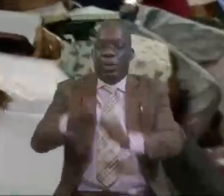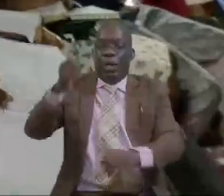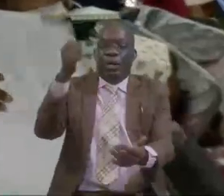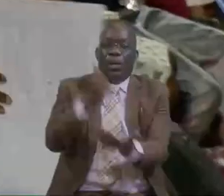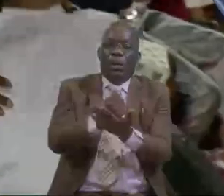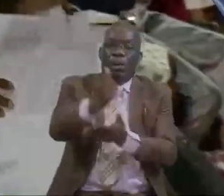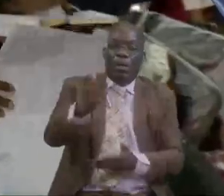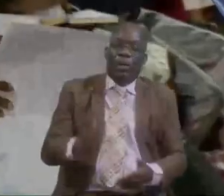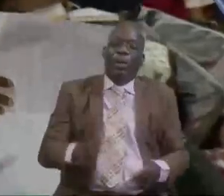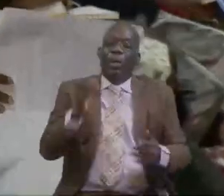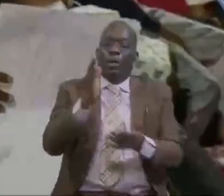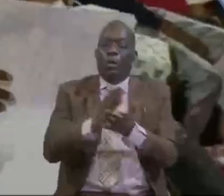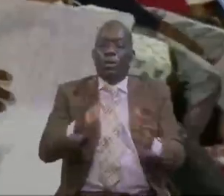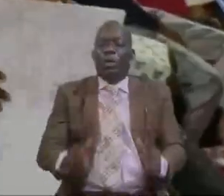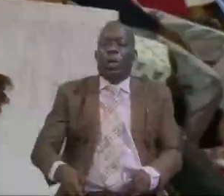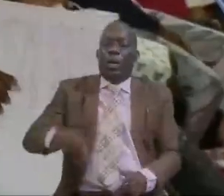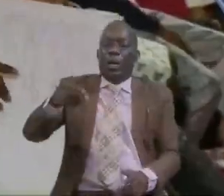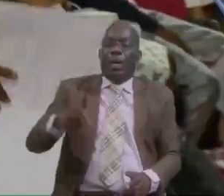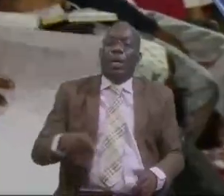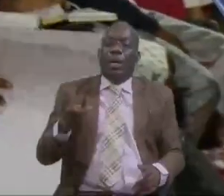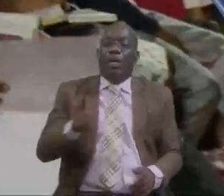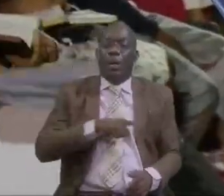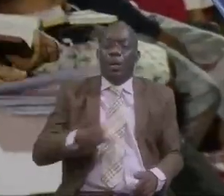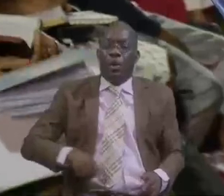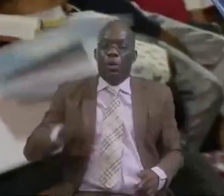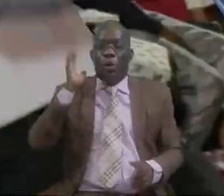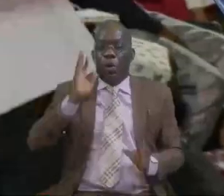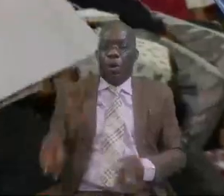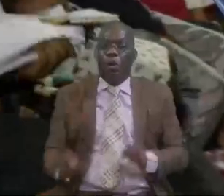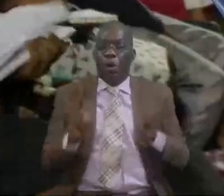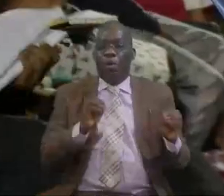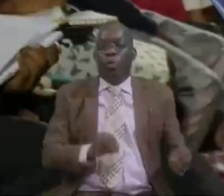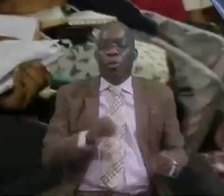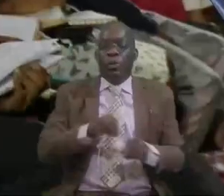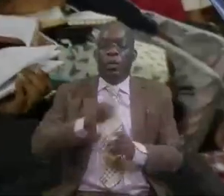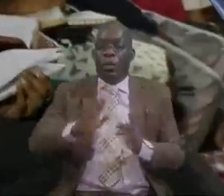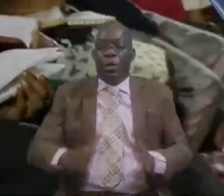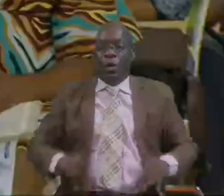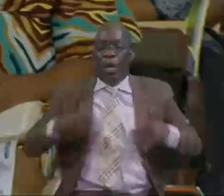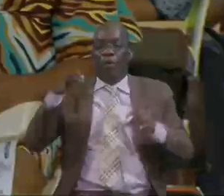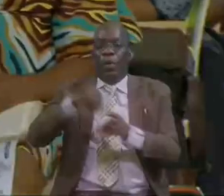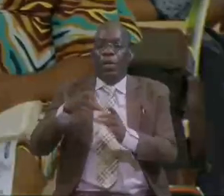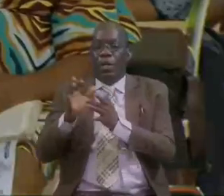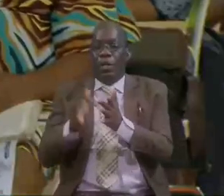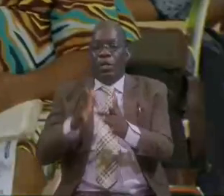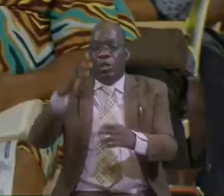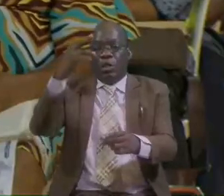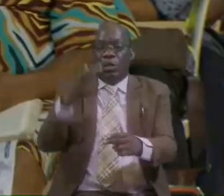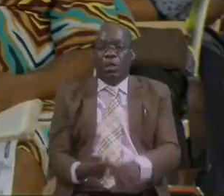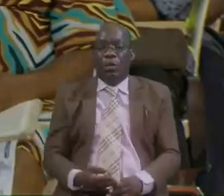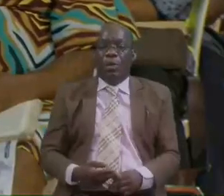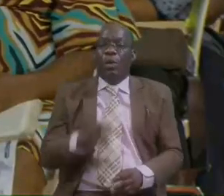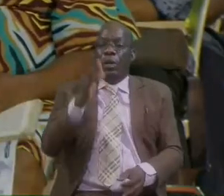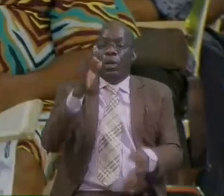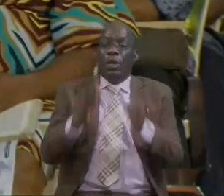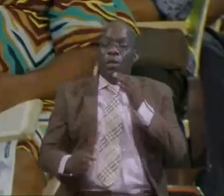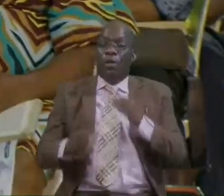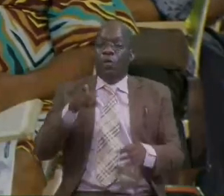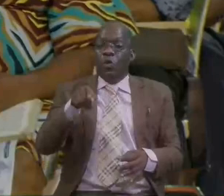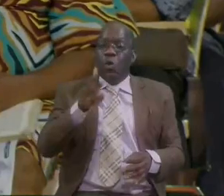chose de plus élevé. Le Seigneur mettra ça dans ta vie au nom de Jésus. Si tu